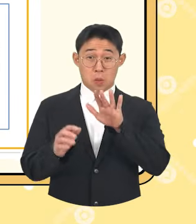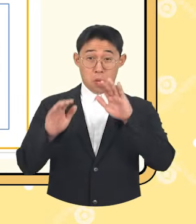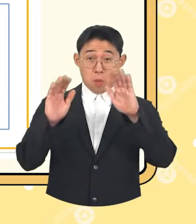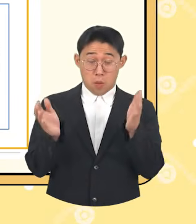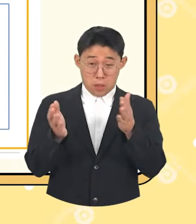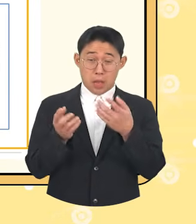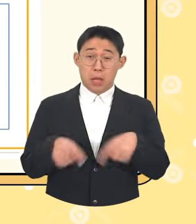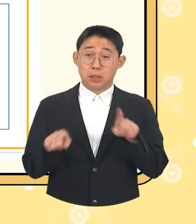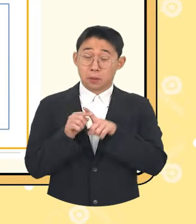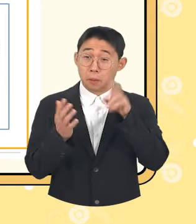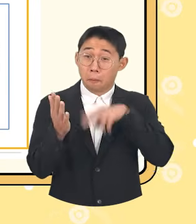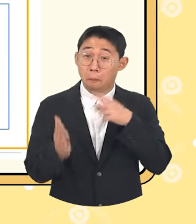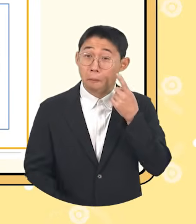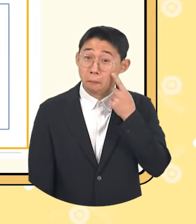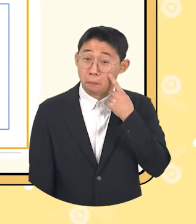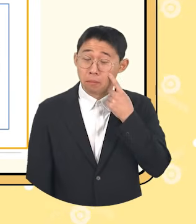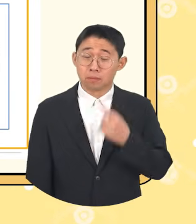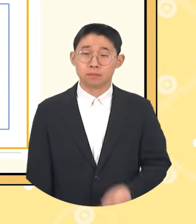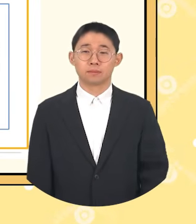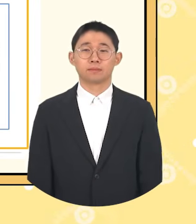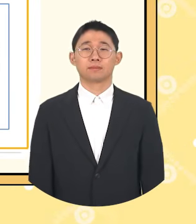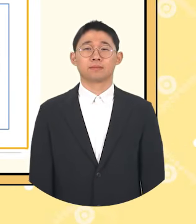빈칸을 채워 다 같이 읽어볼까요?